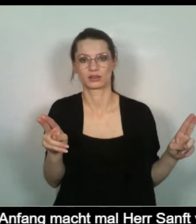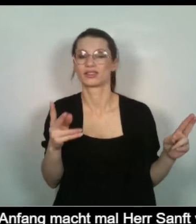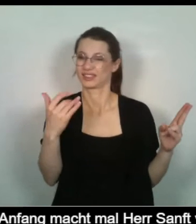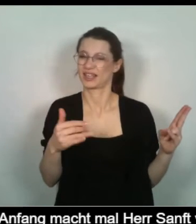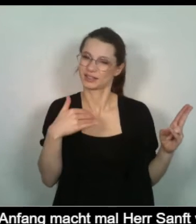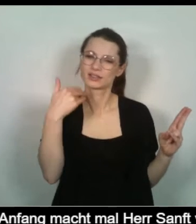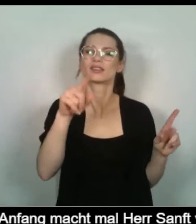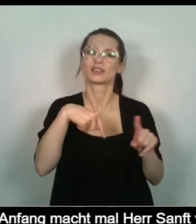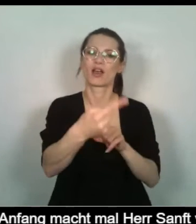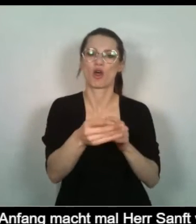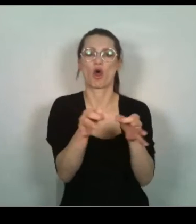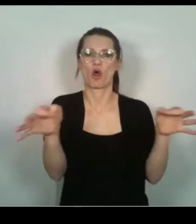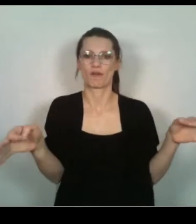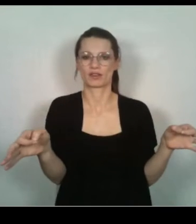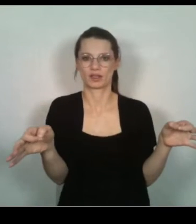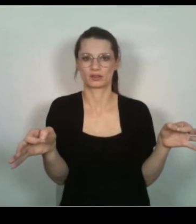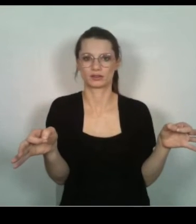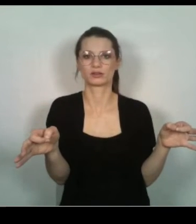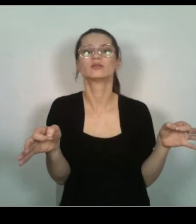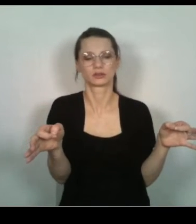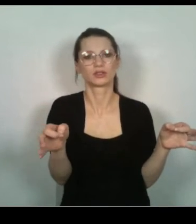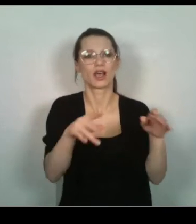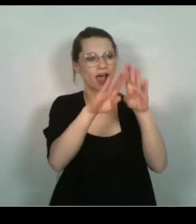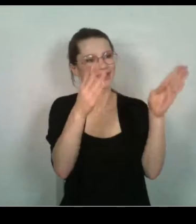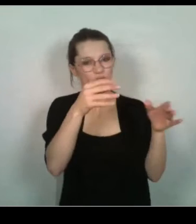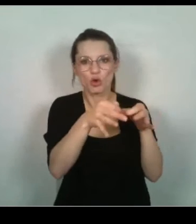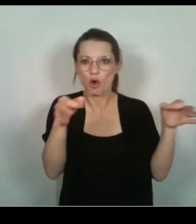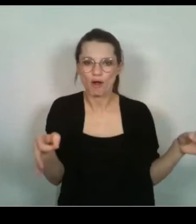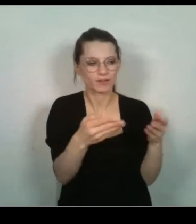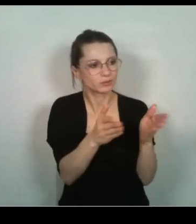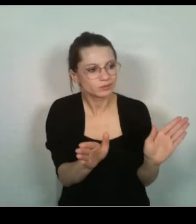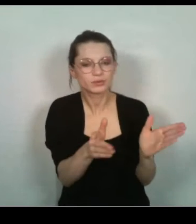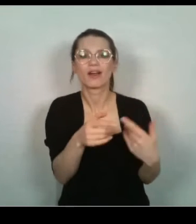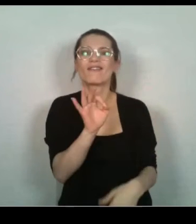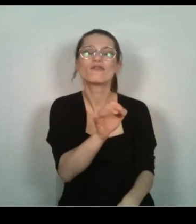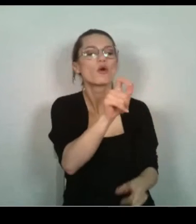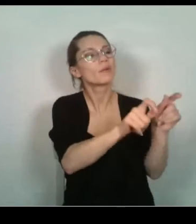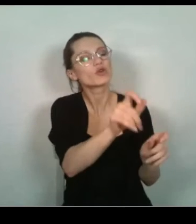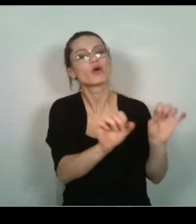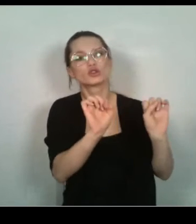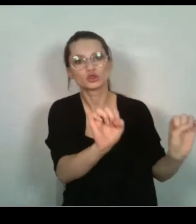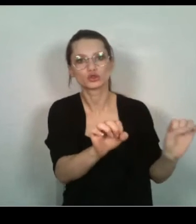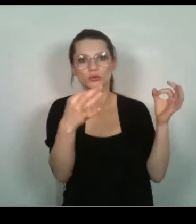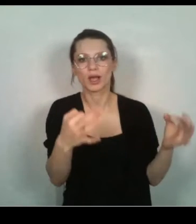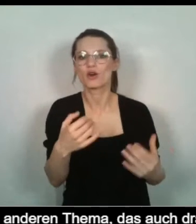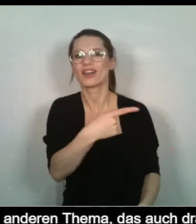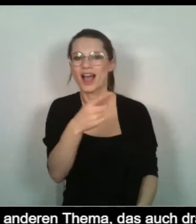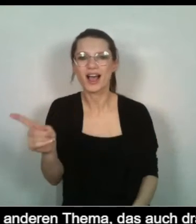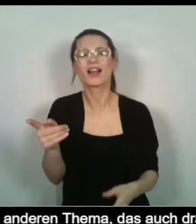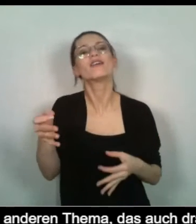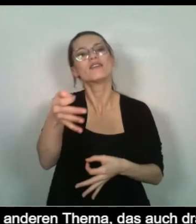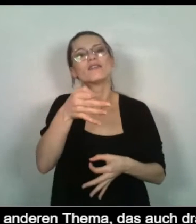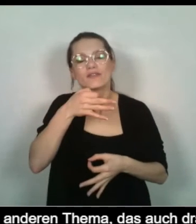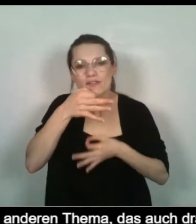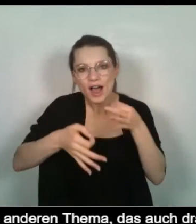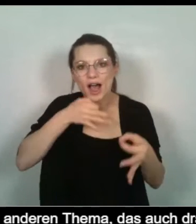Öffnungen der Schutz der vulnerablen Personen besonders wichtig ist. Umso bedeutsamer ist, dass wir alle Fragen gemeinsam mit dem Bund